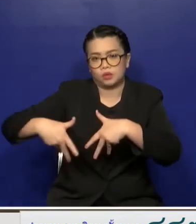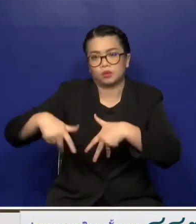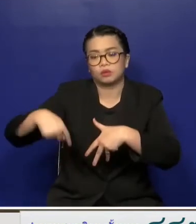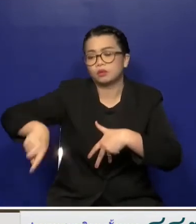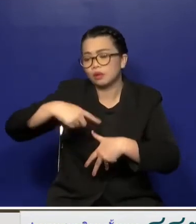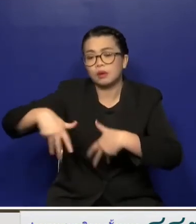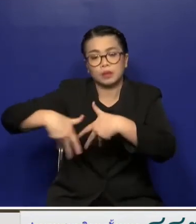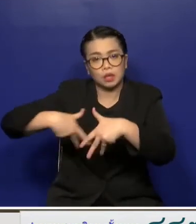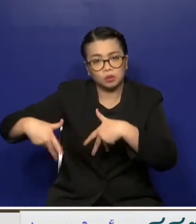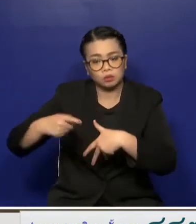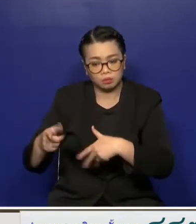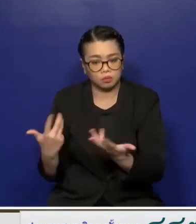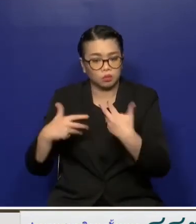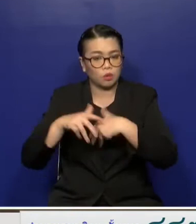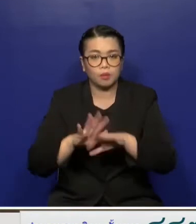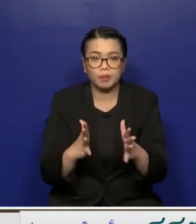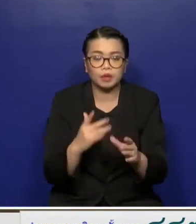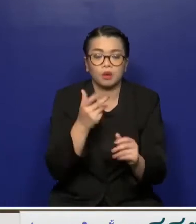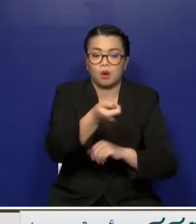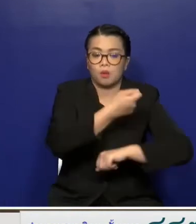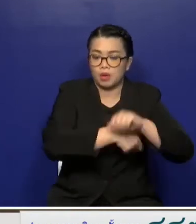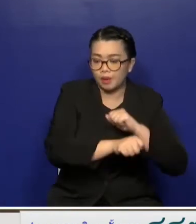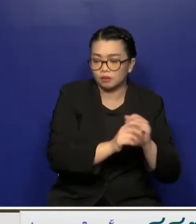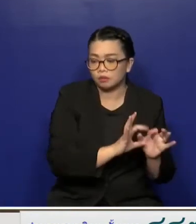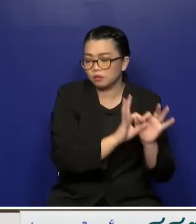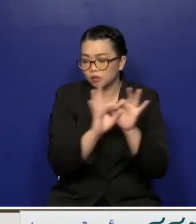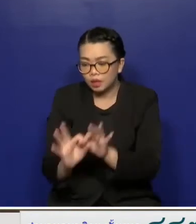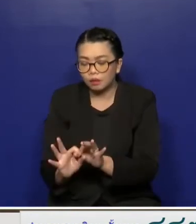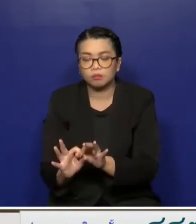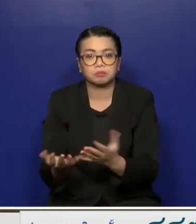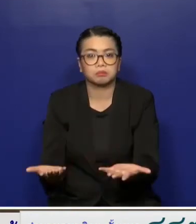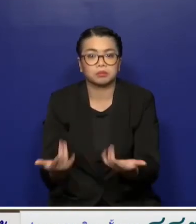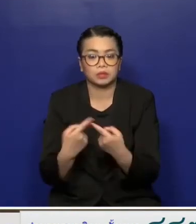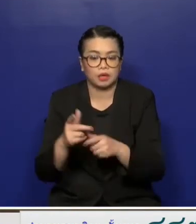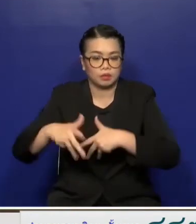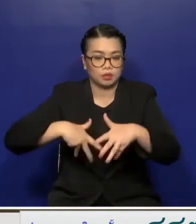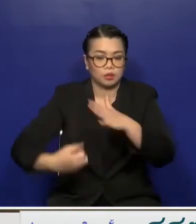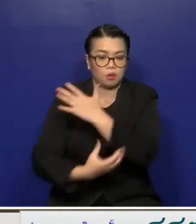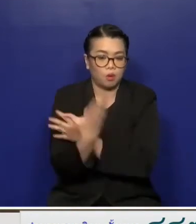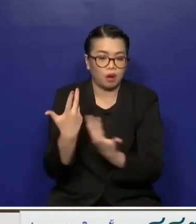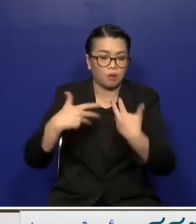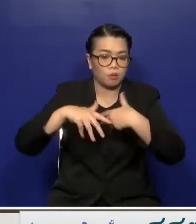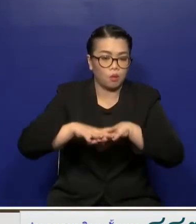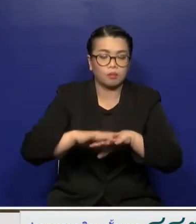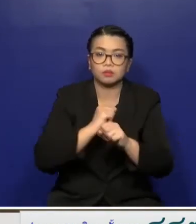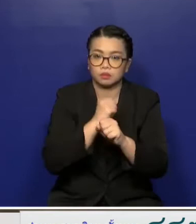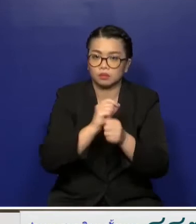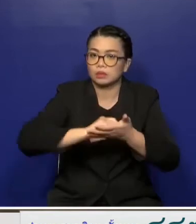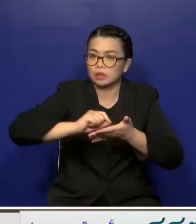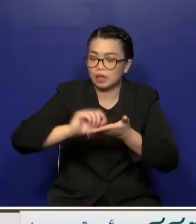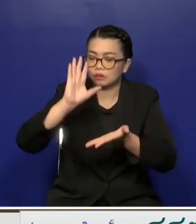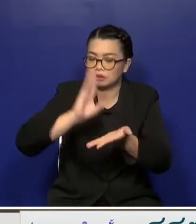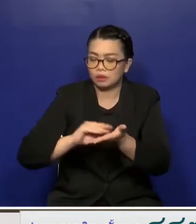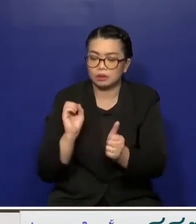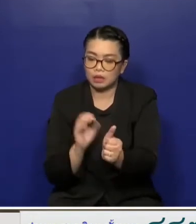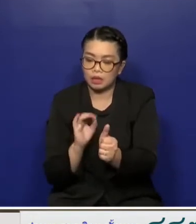แต่ว่าประชาชนจะมีส่วนร่วมร่างอย่างไรพวกเราเป็นลอว์เมกเกอร์กันมาในสภาตอนนี้ไม่ต่ำ